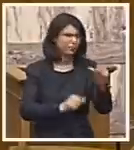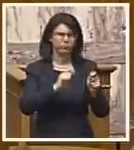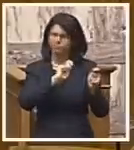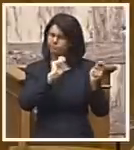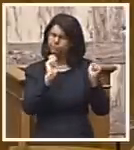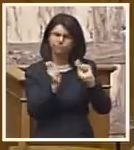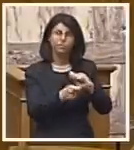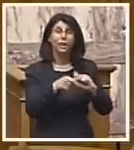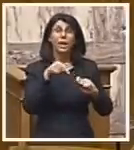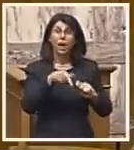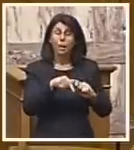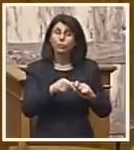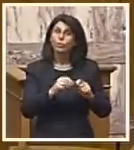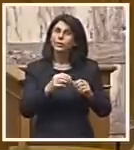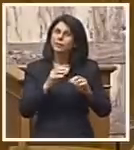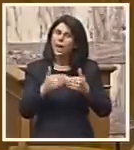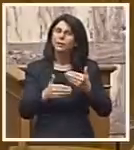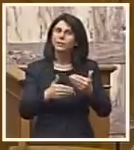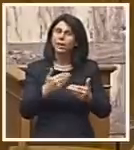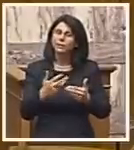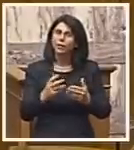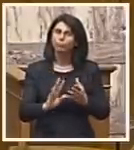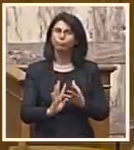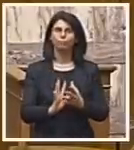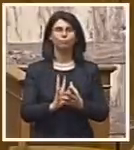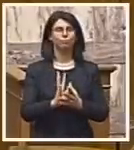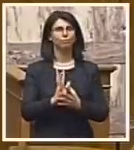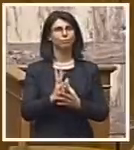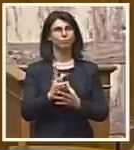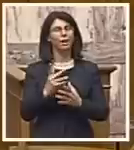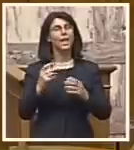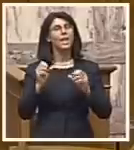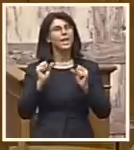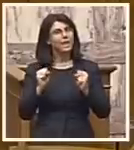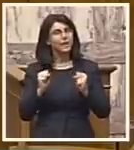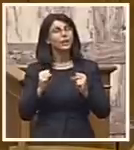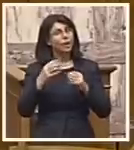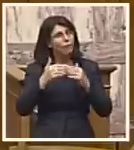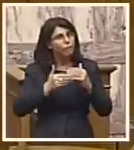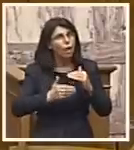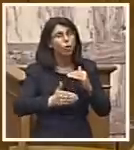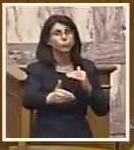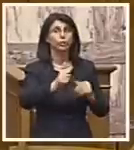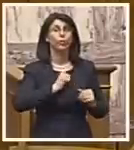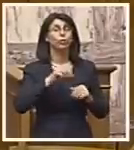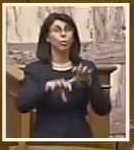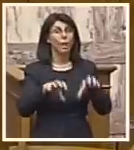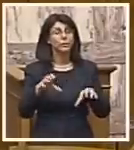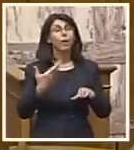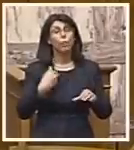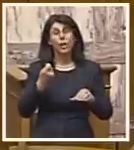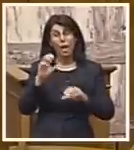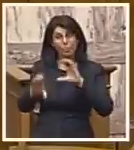να ανθίσει σταδιακά ένας υγιής και βιώσιμος ιδιωτικός τομέας που θα επενδύει και θα προσφέρει